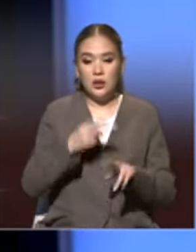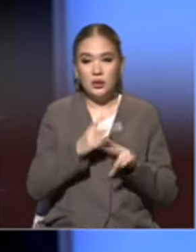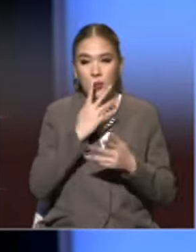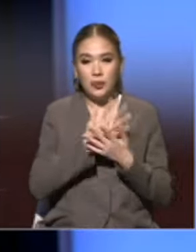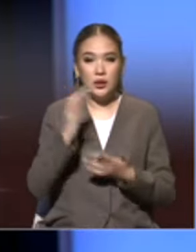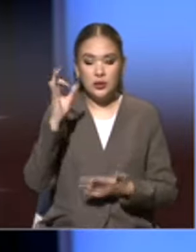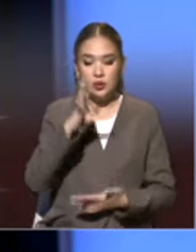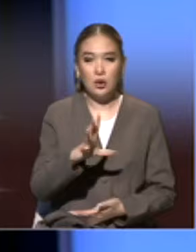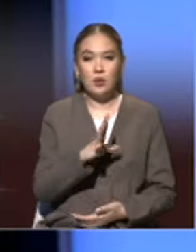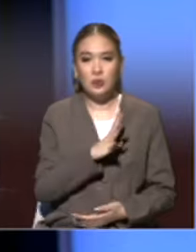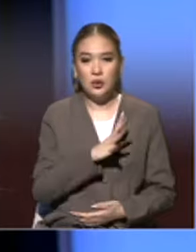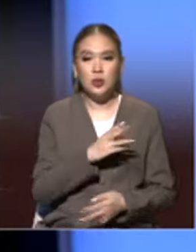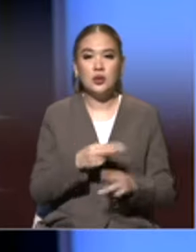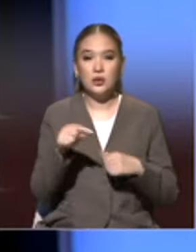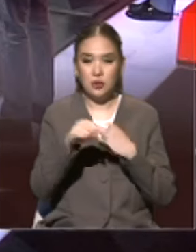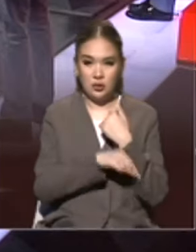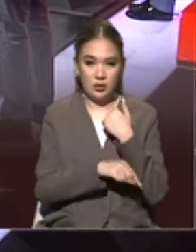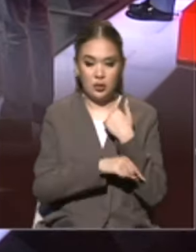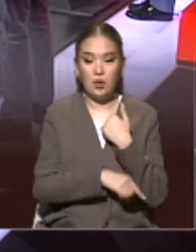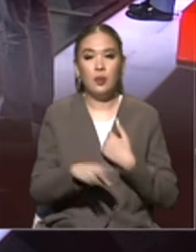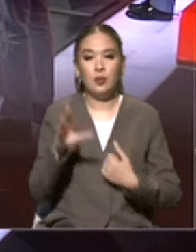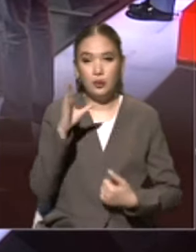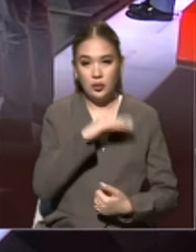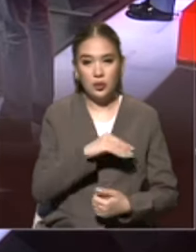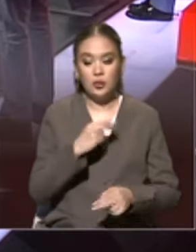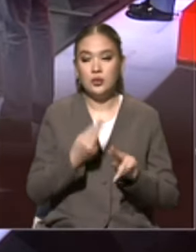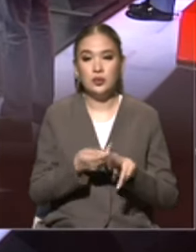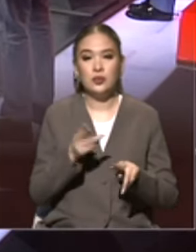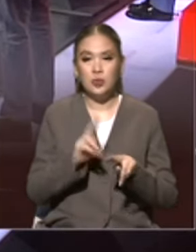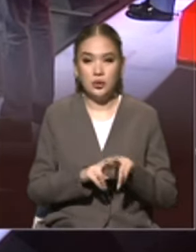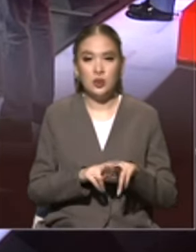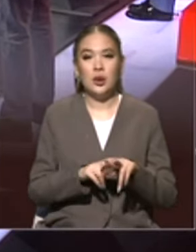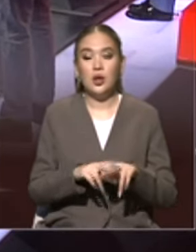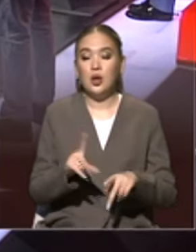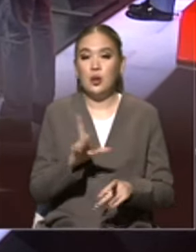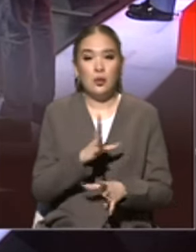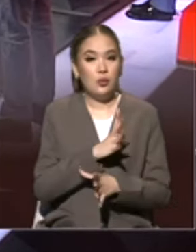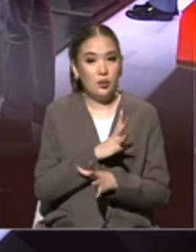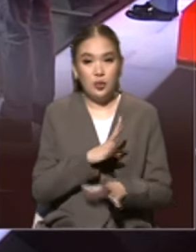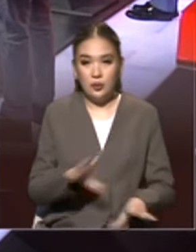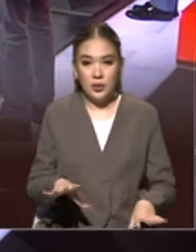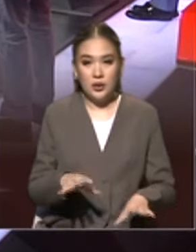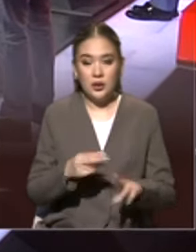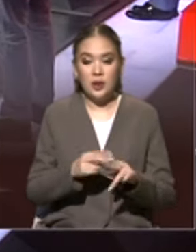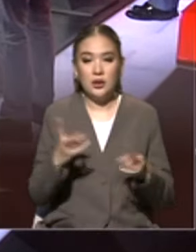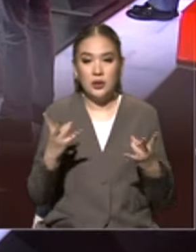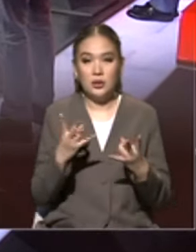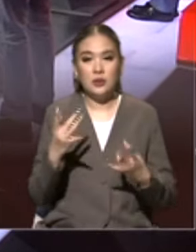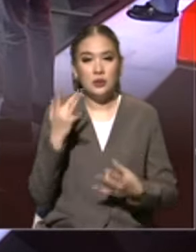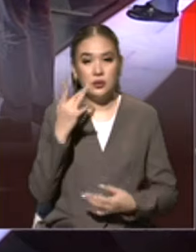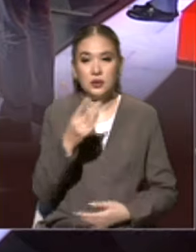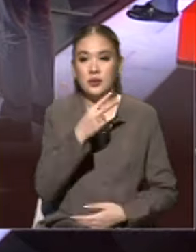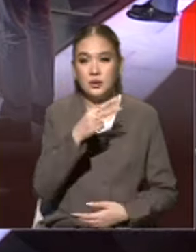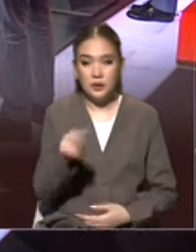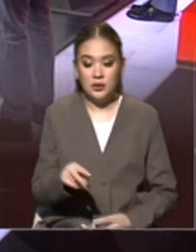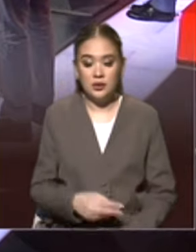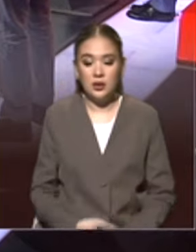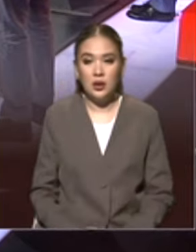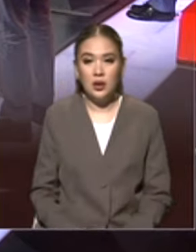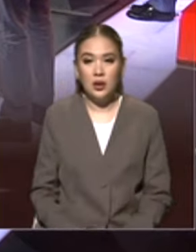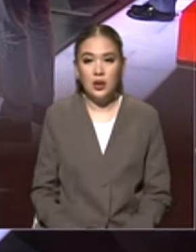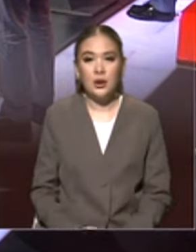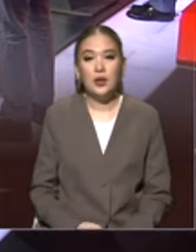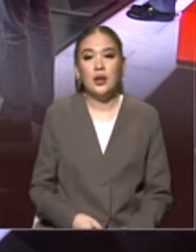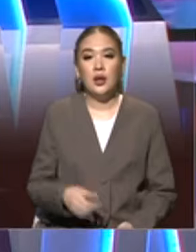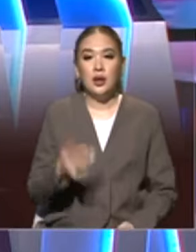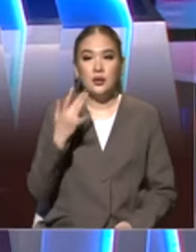әрине сыбайлас жемқорлық болады. Сондықтан сыбайлас жемқорлық болмас үшін ондай тең болу керек. Негізінде көптеген кәсіпкер азаматтар